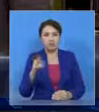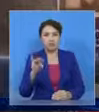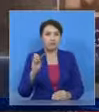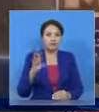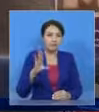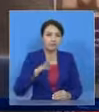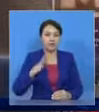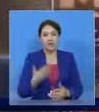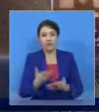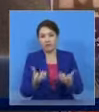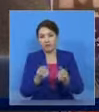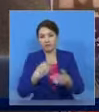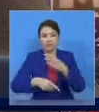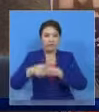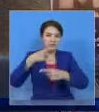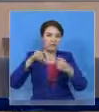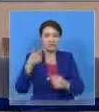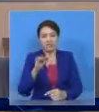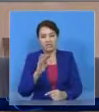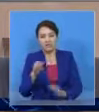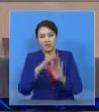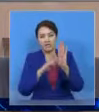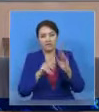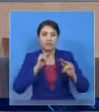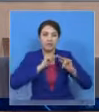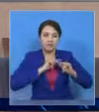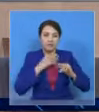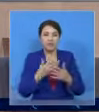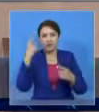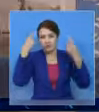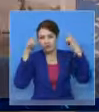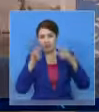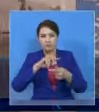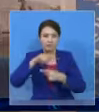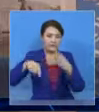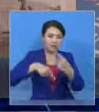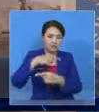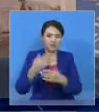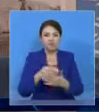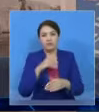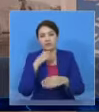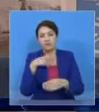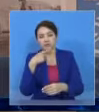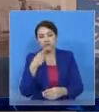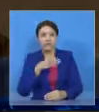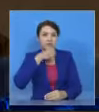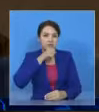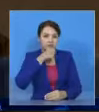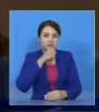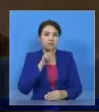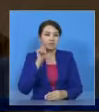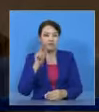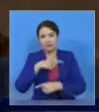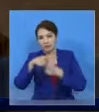муратов стал обладателем безвозмездного гранта по программе in back идея бизнес-проекта ему предложил дедушка и за короткое время молодой